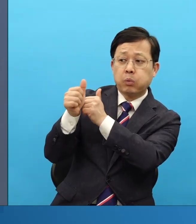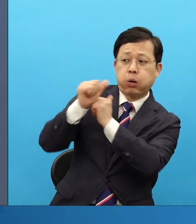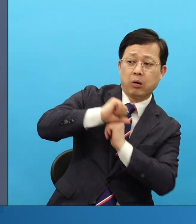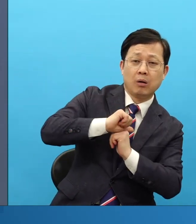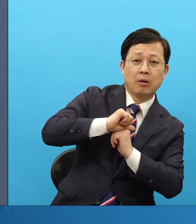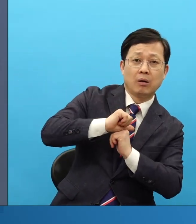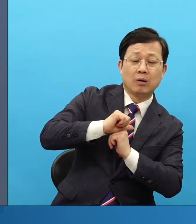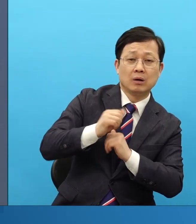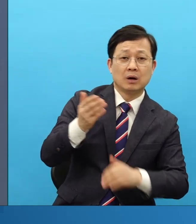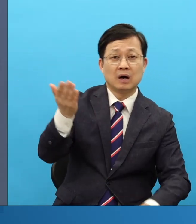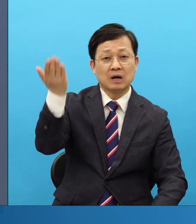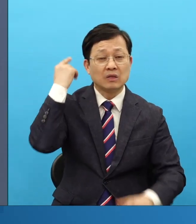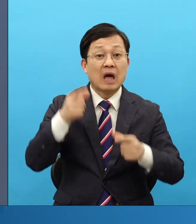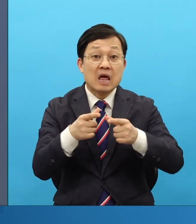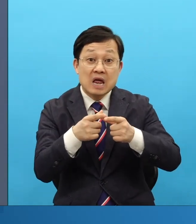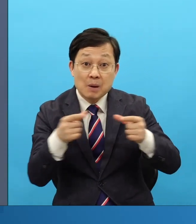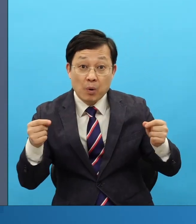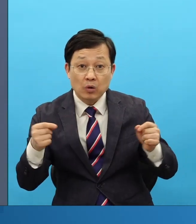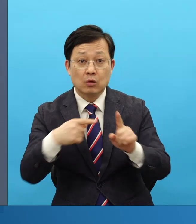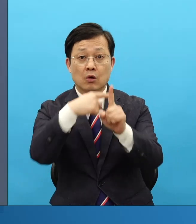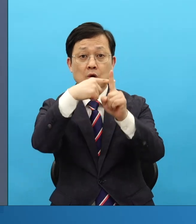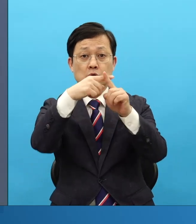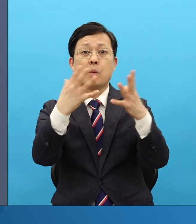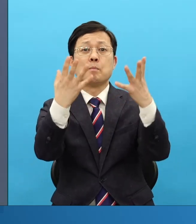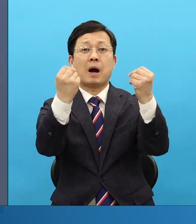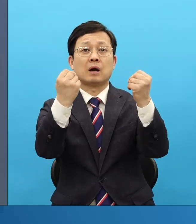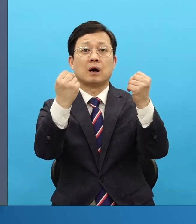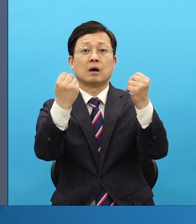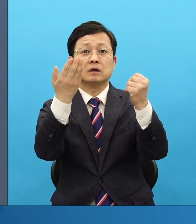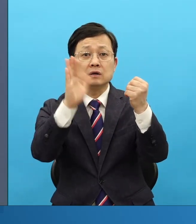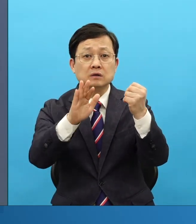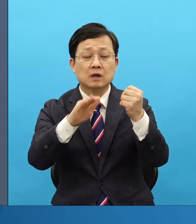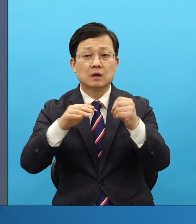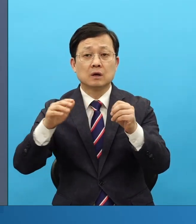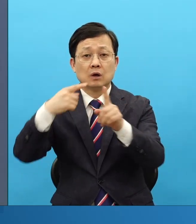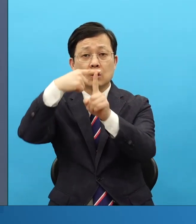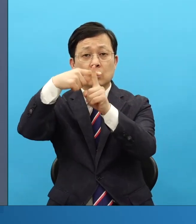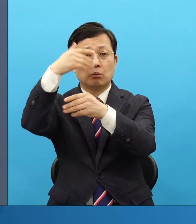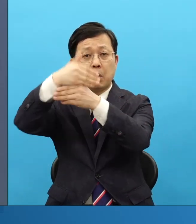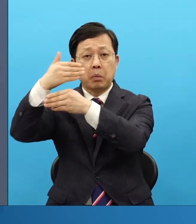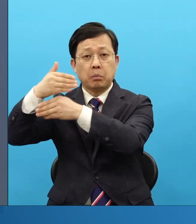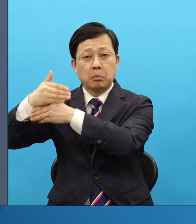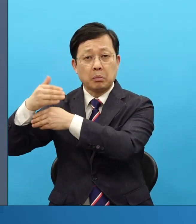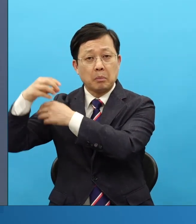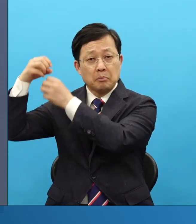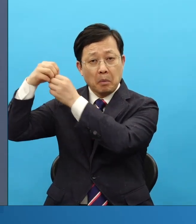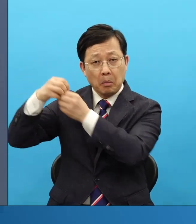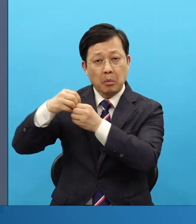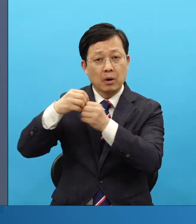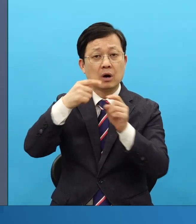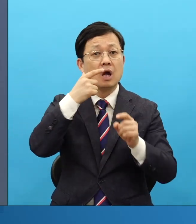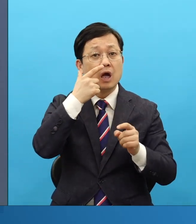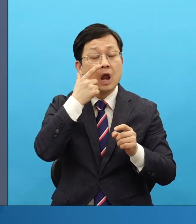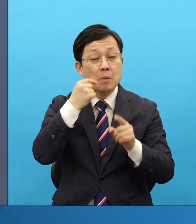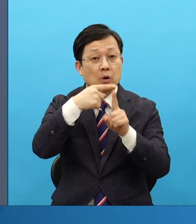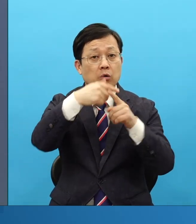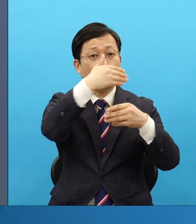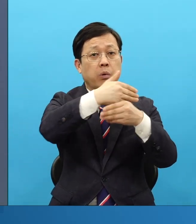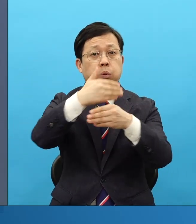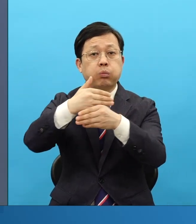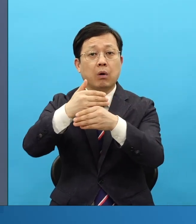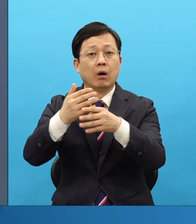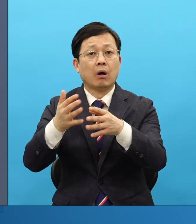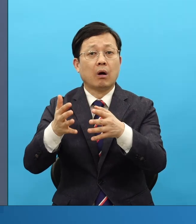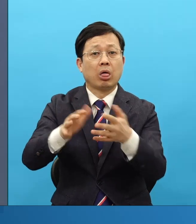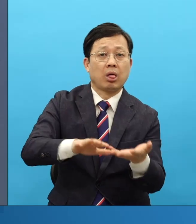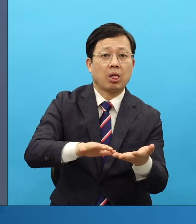일본에는 옛날에 우리보다 교회가 앞서갔거든요. 근데 이게 교회 문 닫는 바람이 불어서 다 무너져 버린 거죠. Churches actually went into Japan far